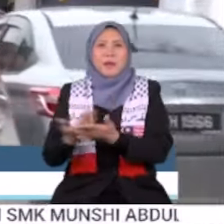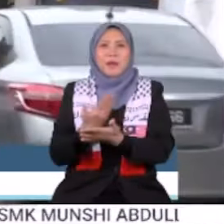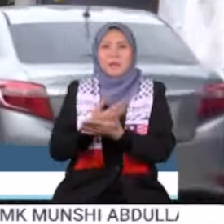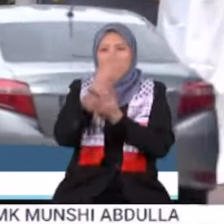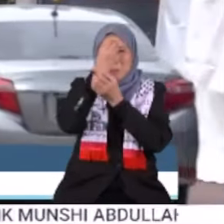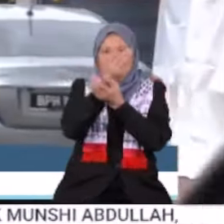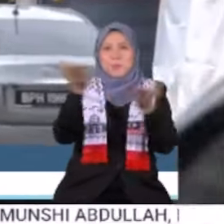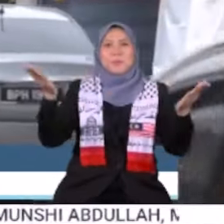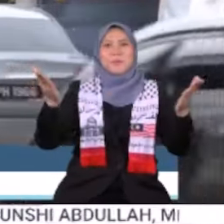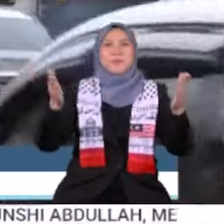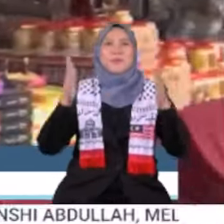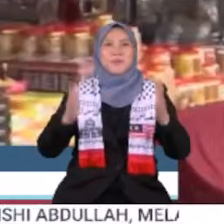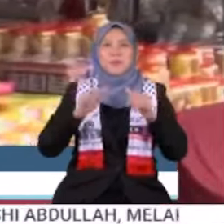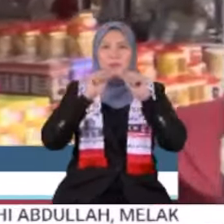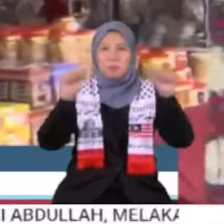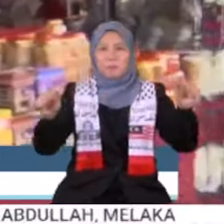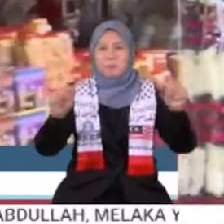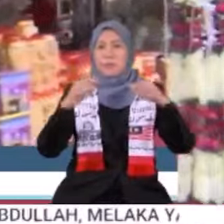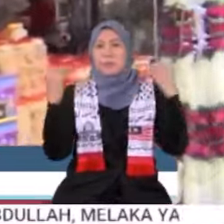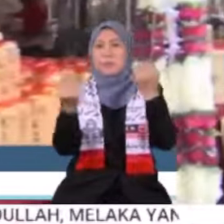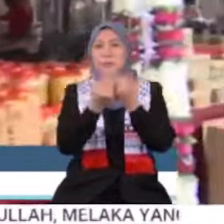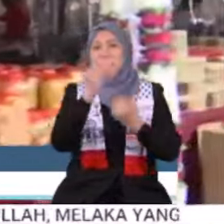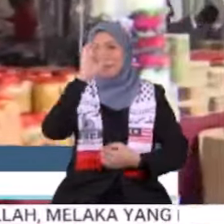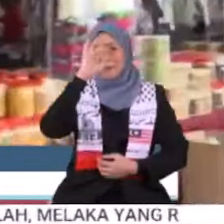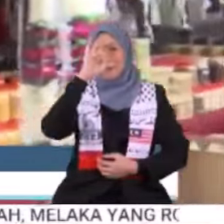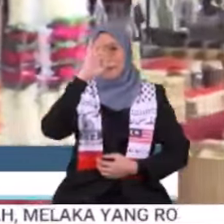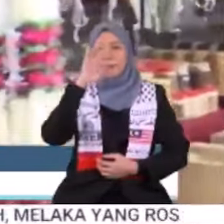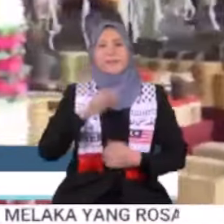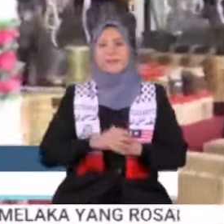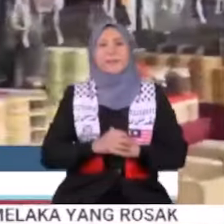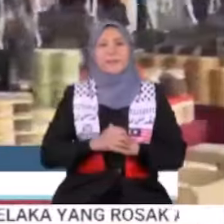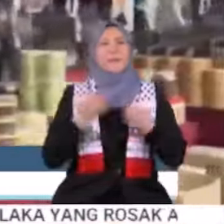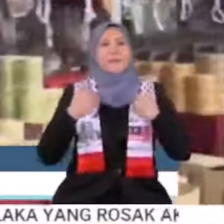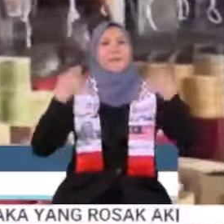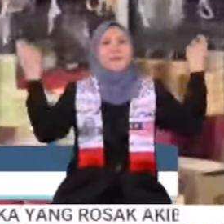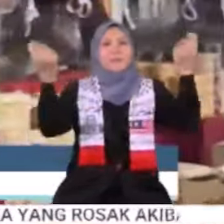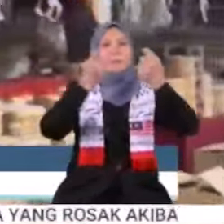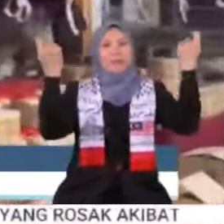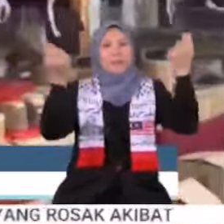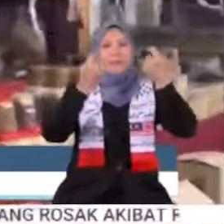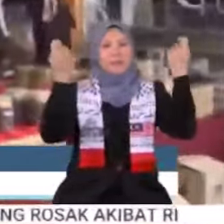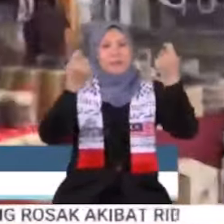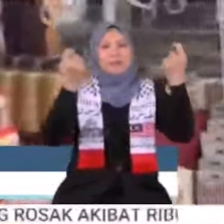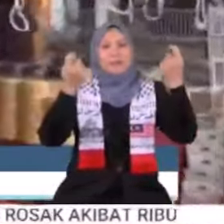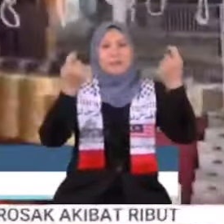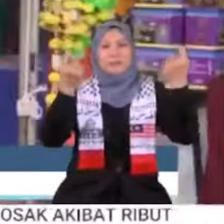diwawarkan kepada orang awam. Bagi pihak masyarakat India, kita juga akan adakan pesta yang